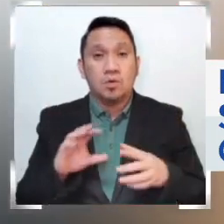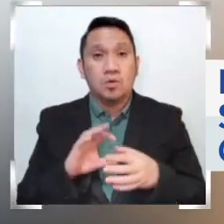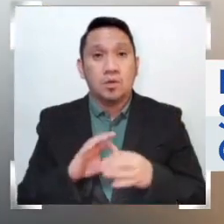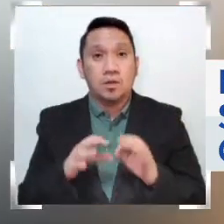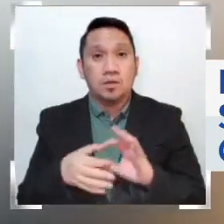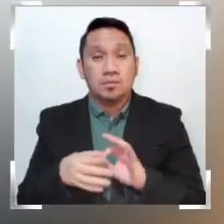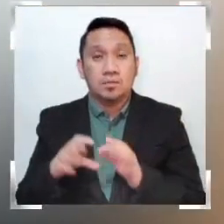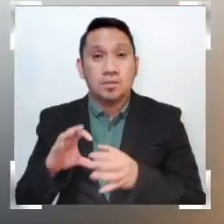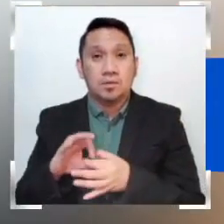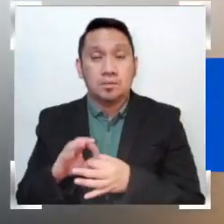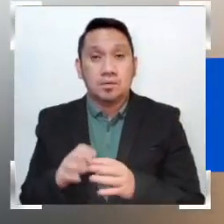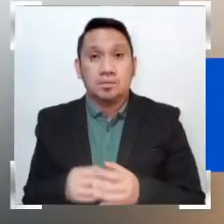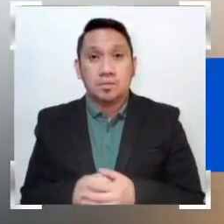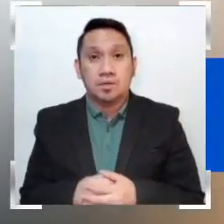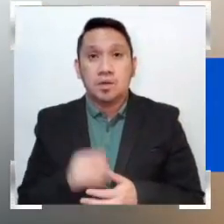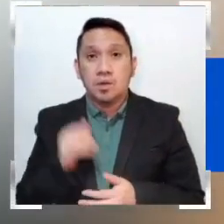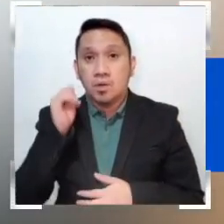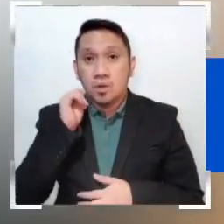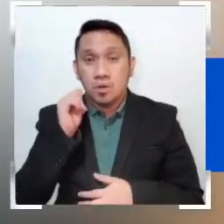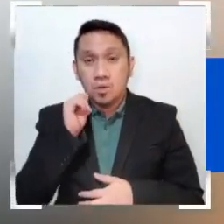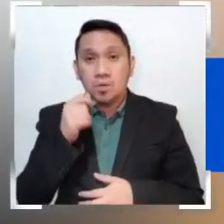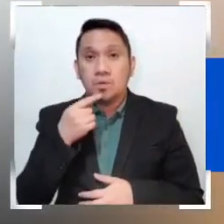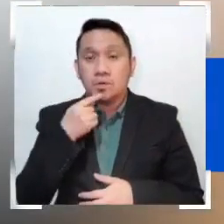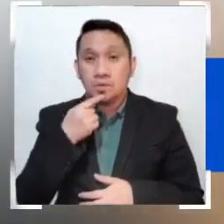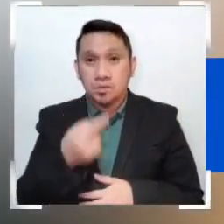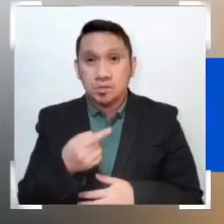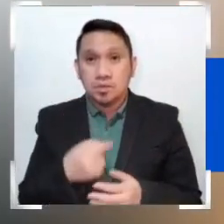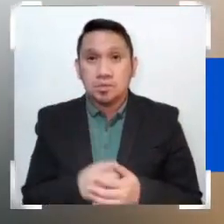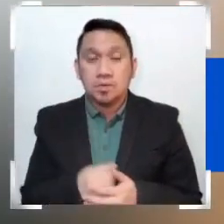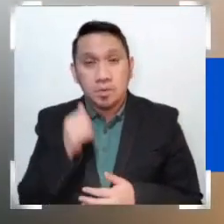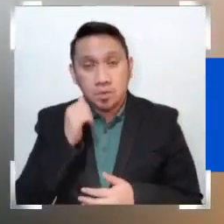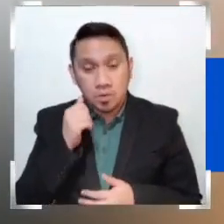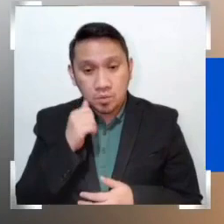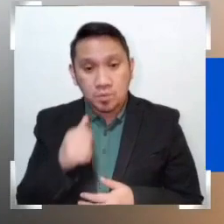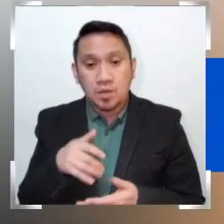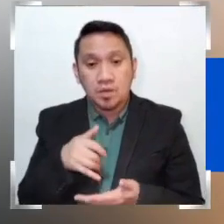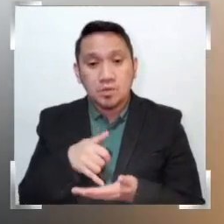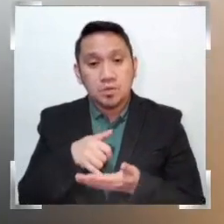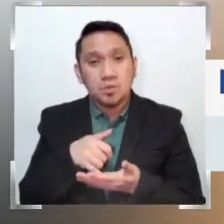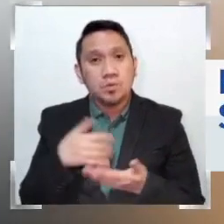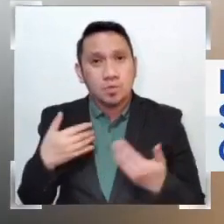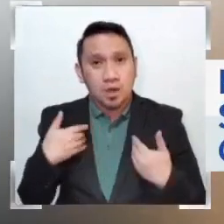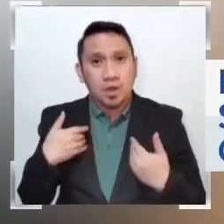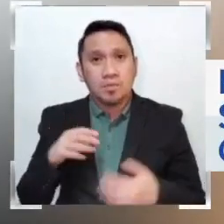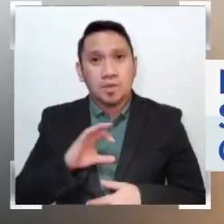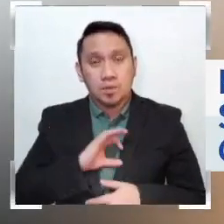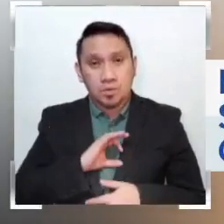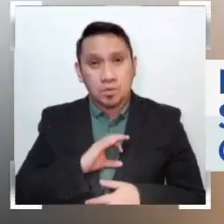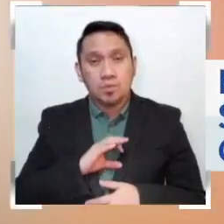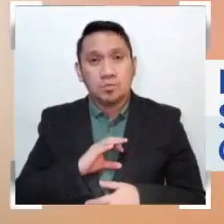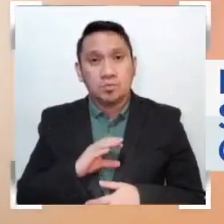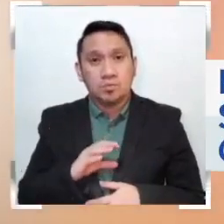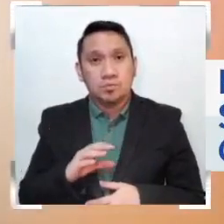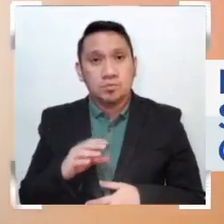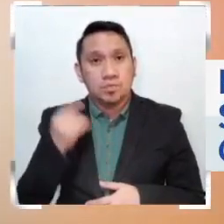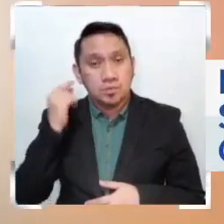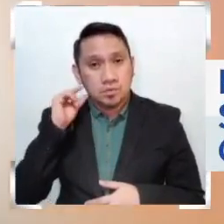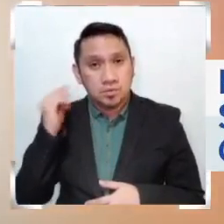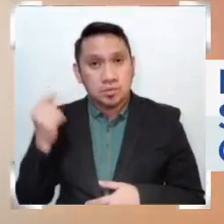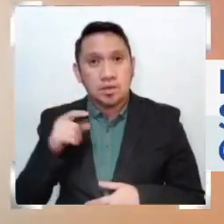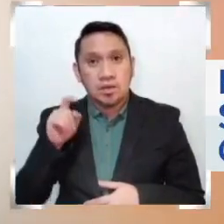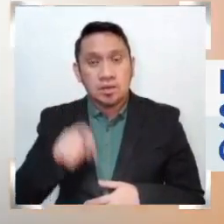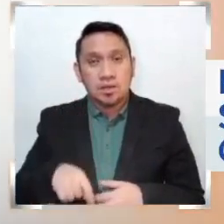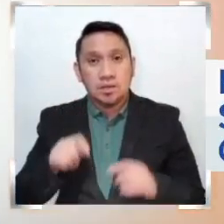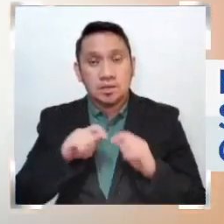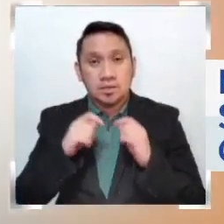Parati kong sinasabi na if we want to win the gold medal again in Olympics, kailangan talaga ng team. Kailangan ko ng tulong